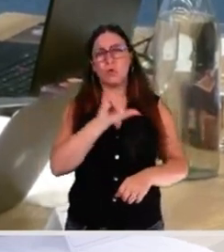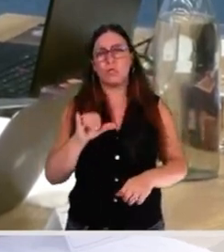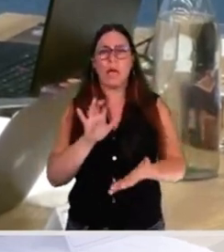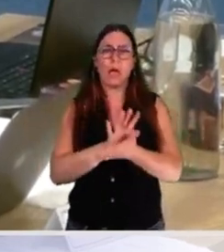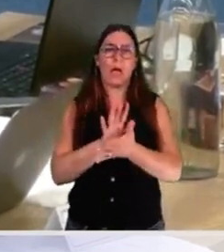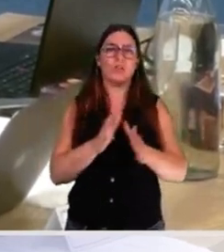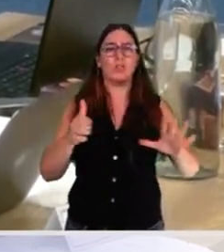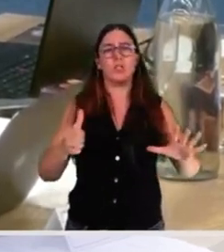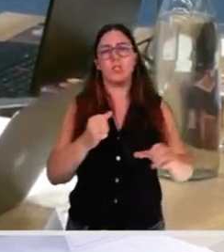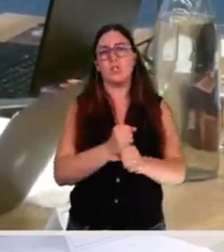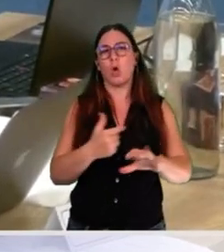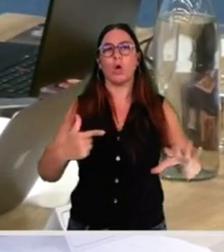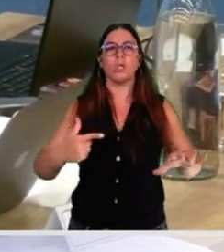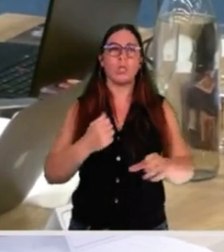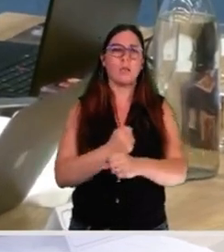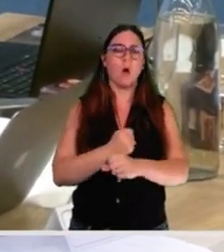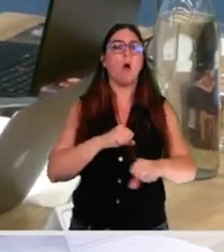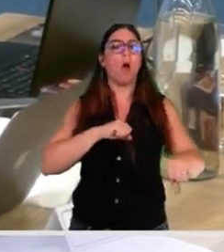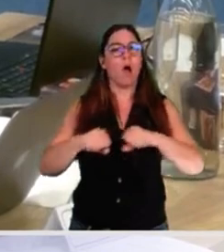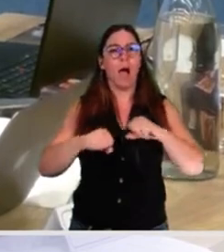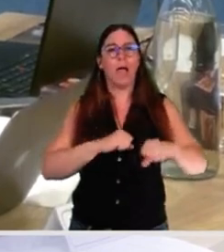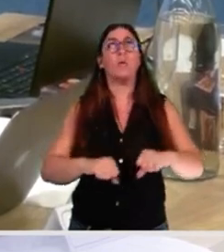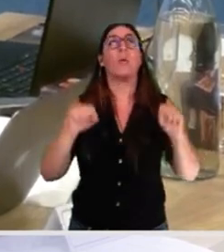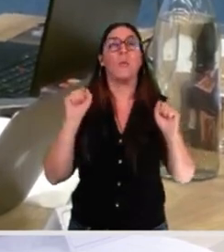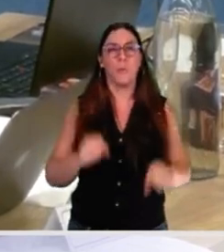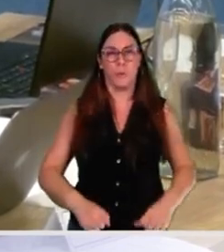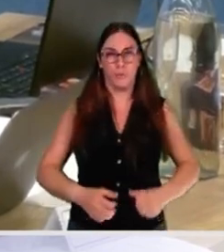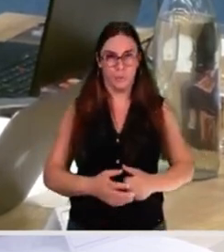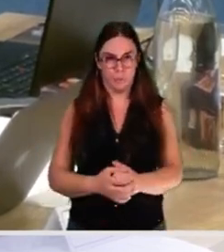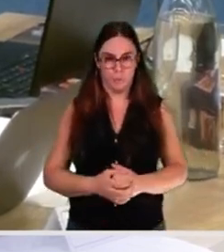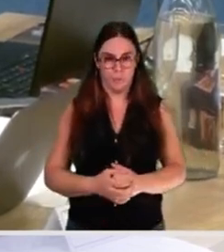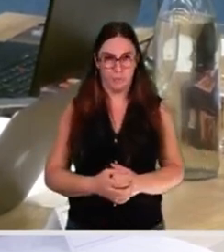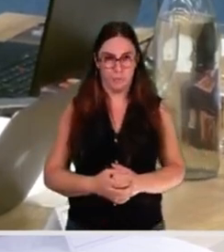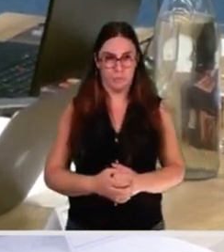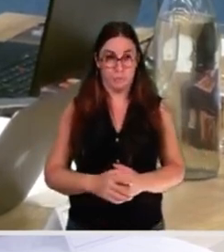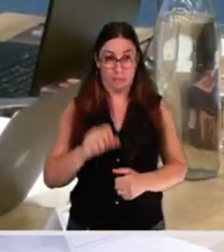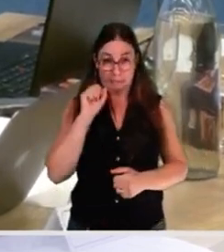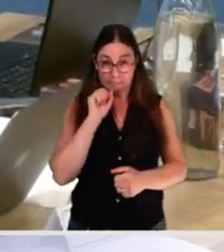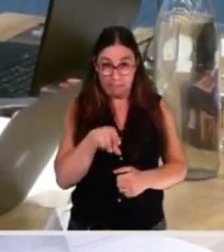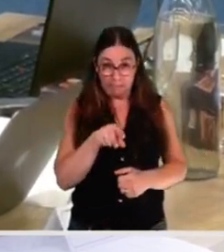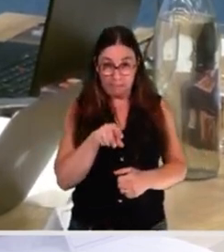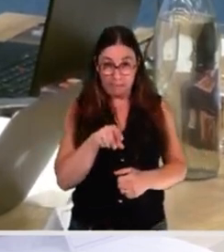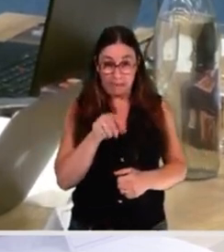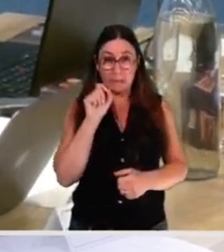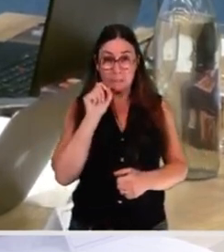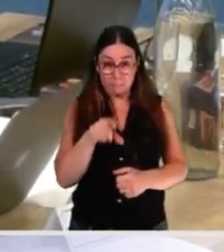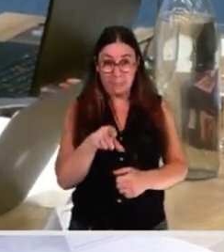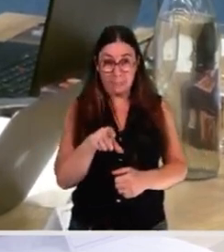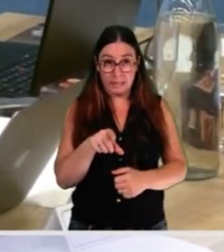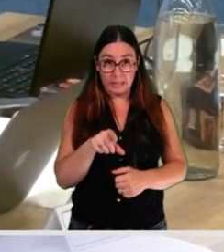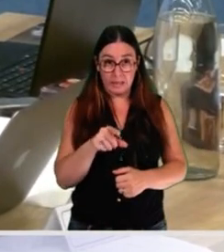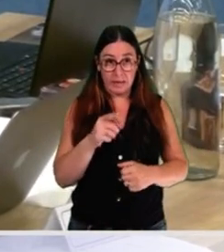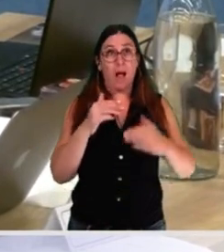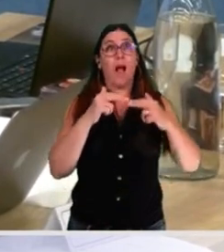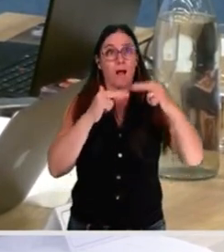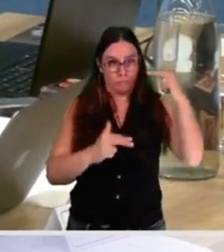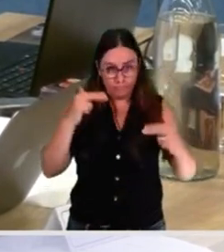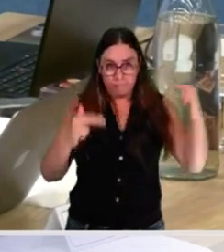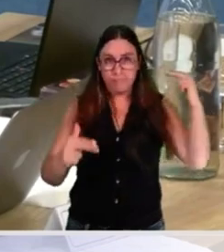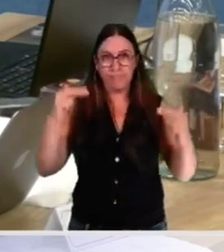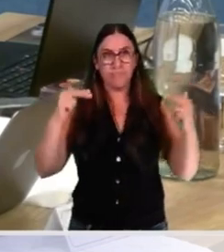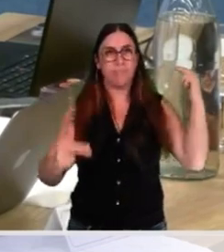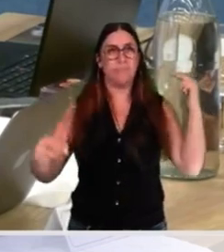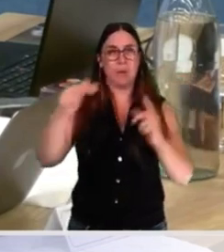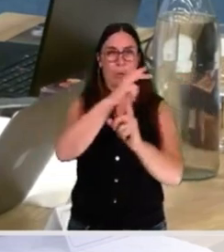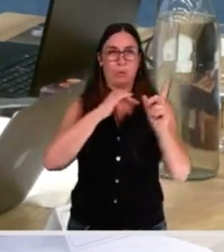ans, des actions sont possibles. C'est là que se jouent les inégalités